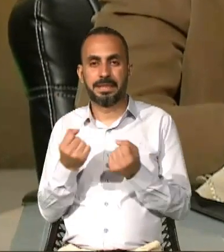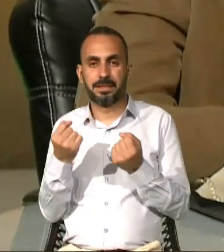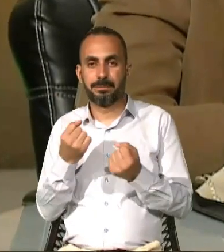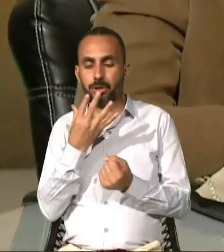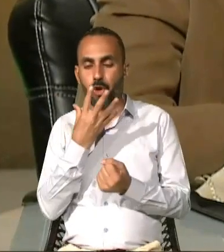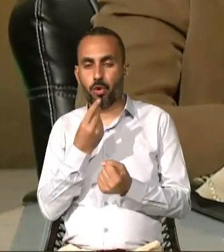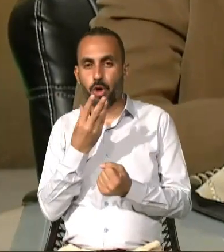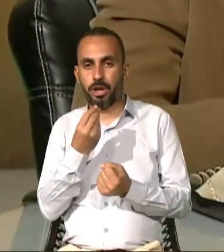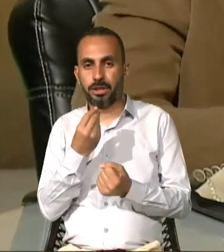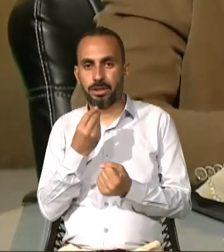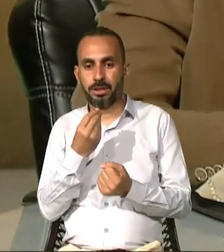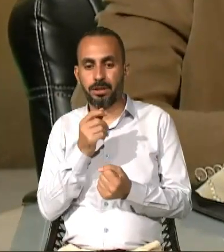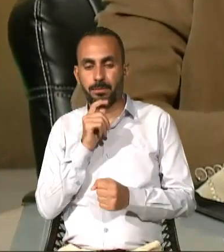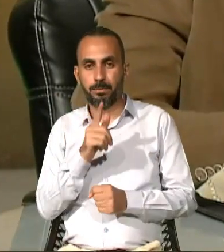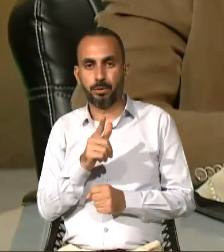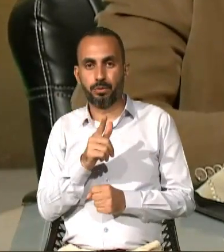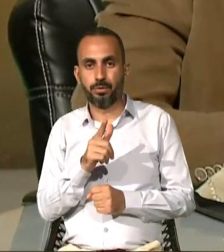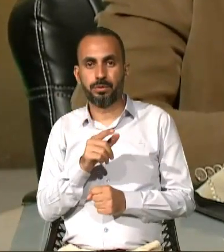دايما التدريبات الروحيه